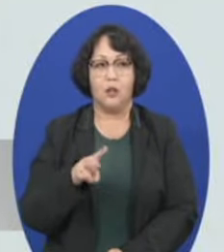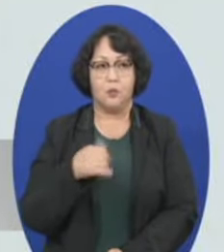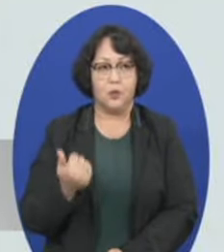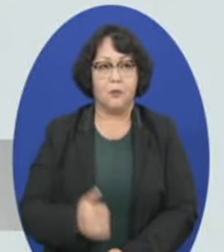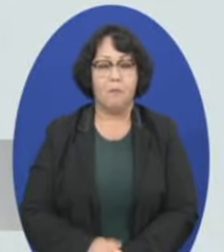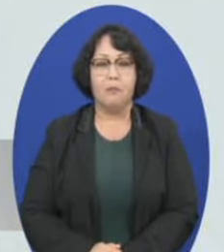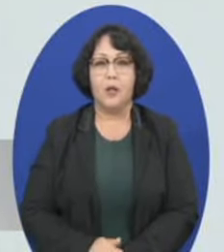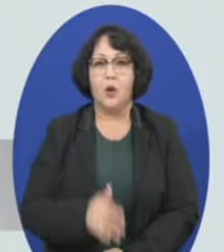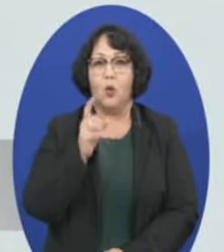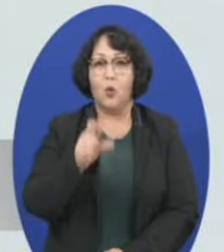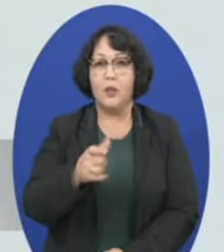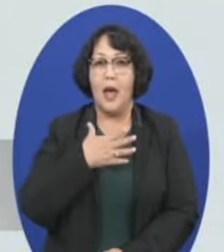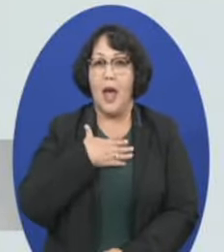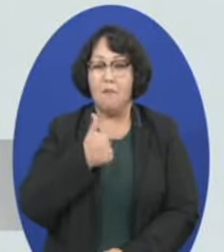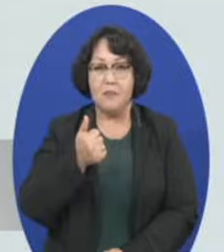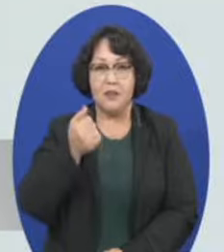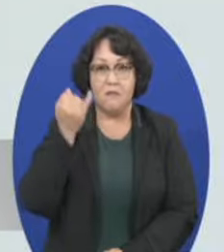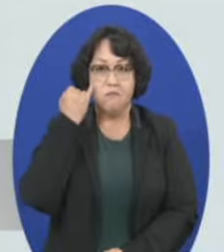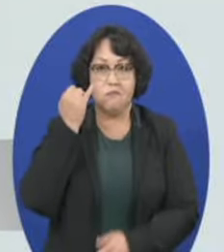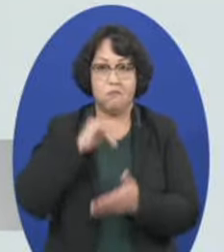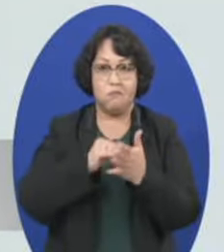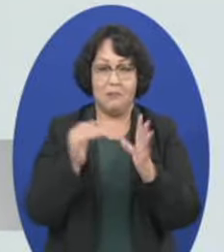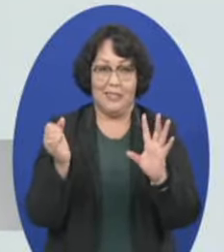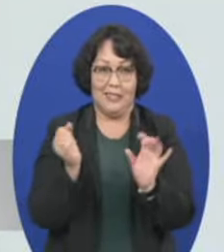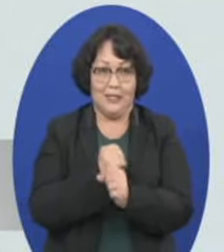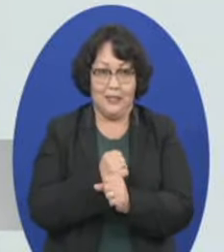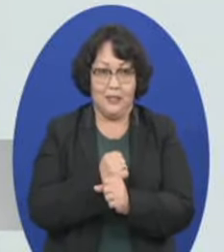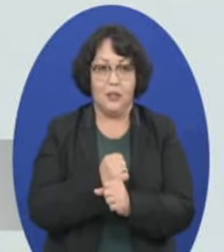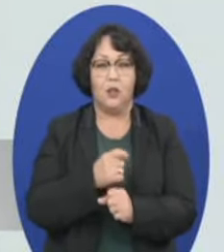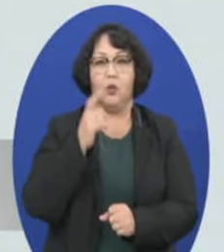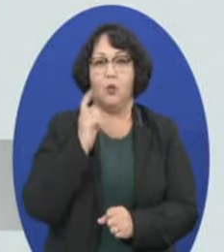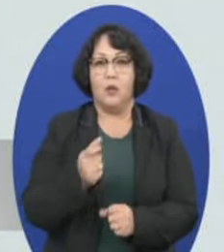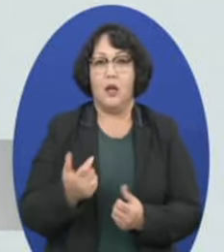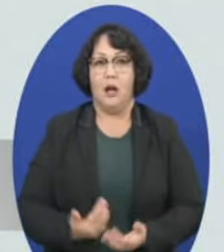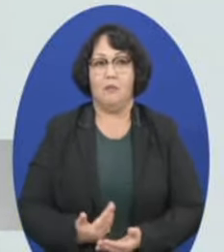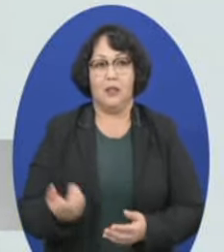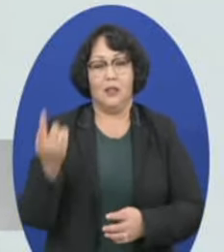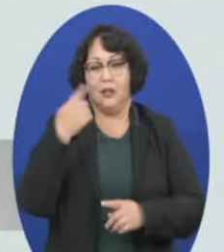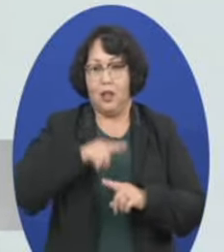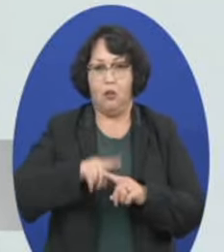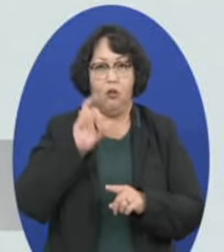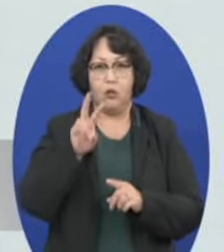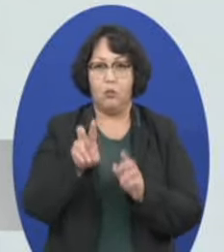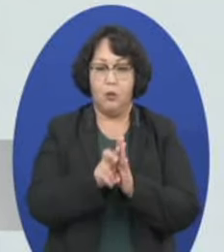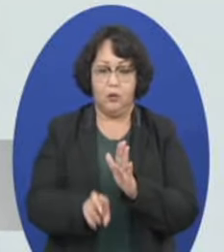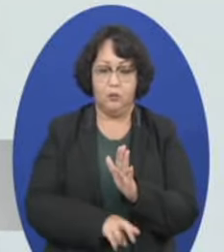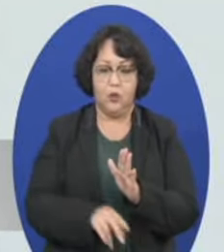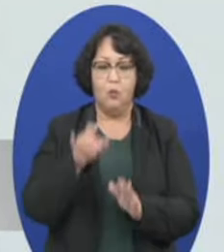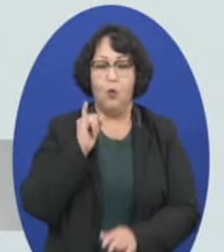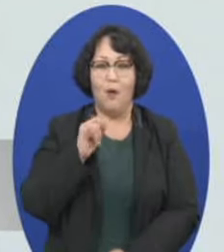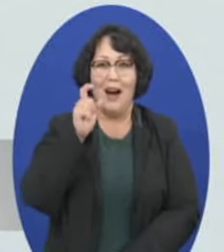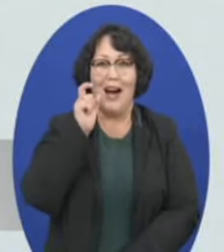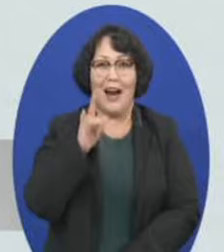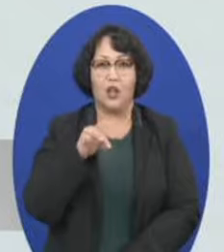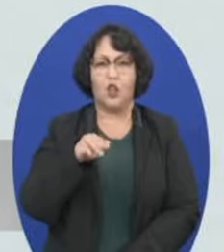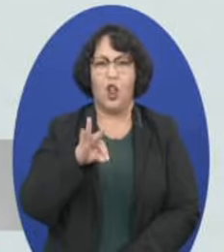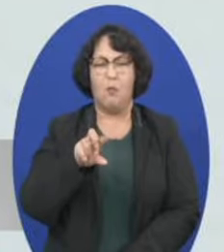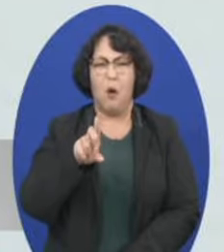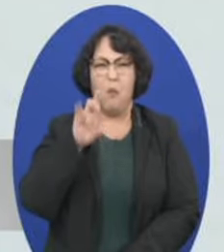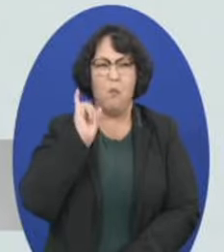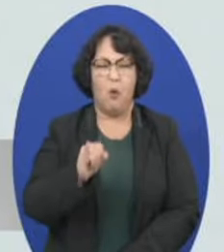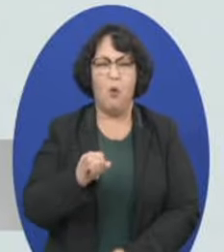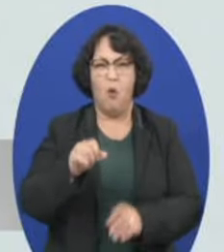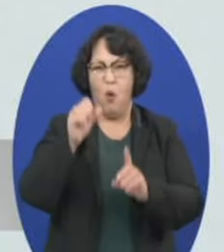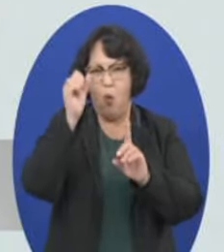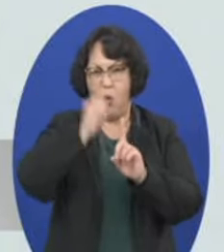За хоёрдугаарт нь хүний амь насыг санаатайгаар бочноосон болон хүний амьдрал одоо нөхөж болзошгүй хар тол бүлдээдэг хүчингийн одоо